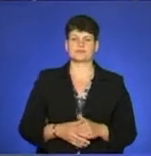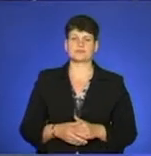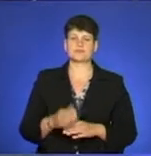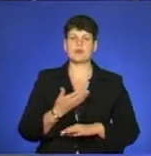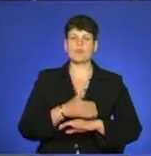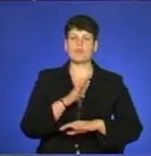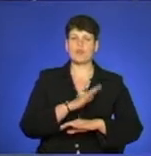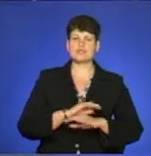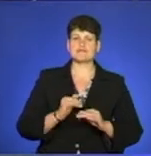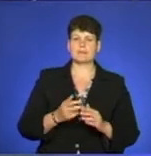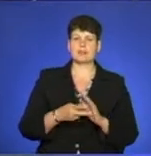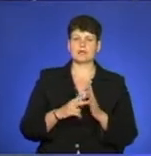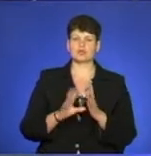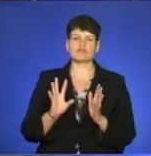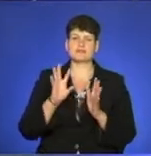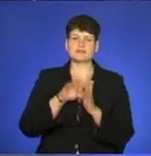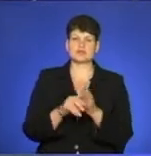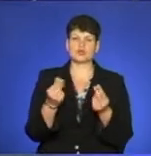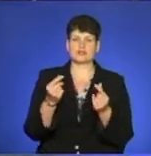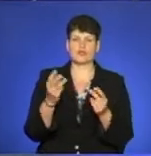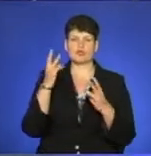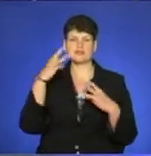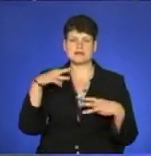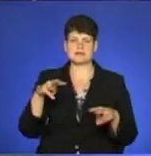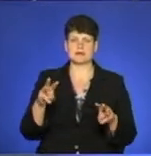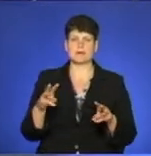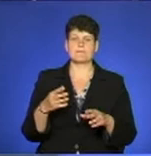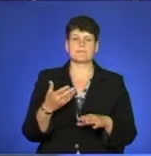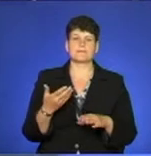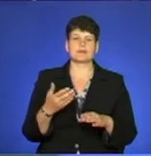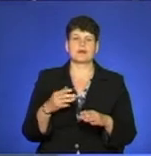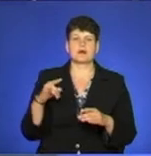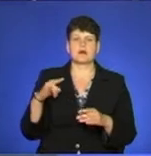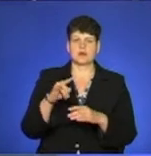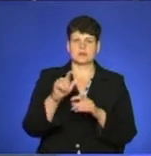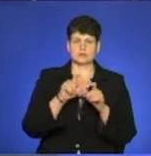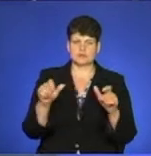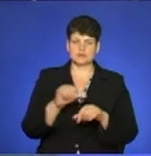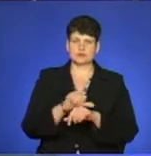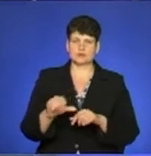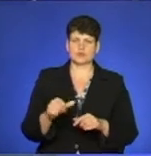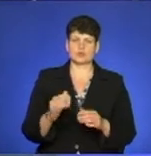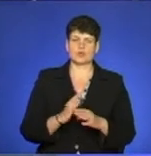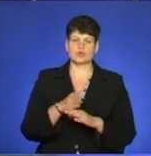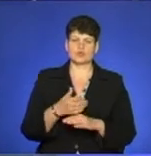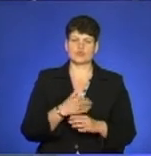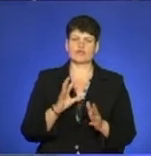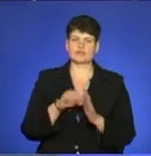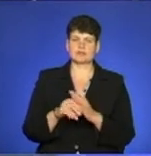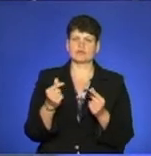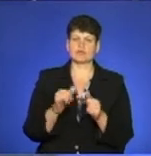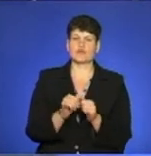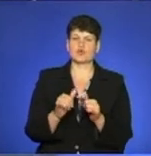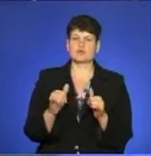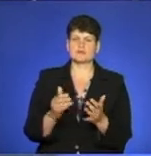фірма планує інвестувати у модернізацію Тернопільського литовища. Закордонні гості хотіли б в першу чергу вкладати кошти у